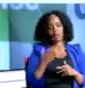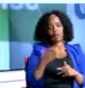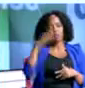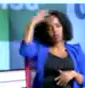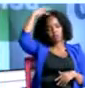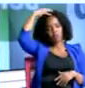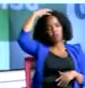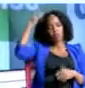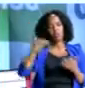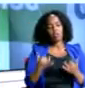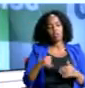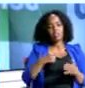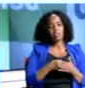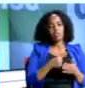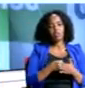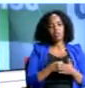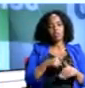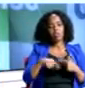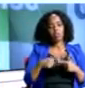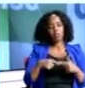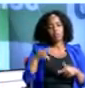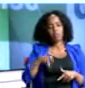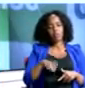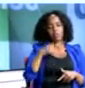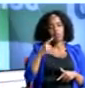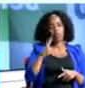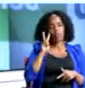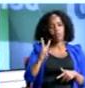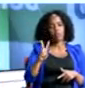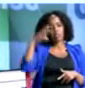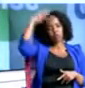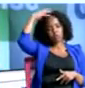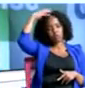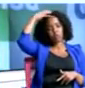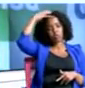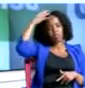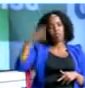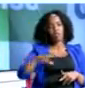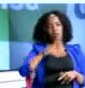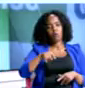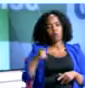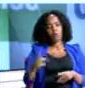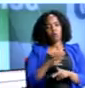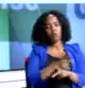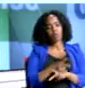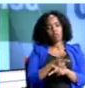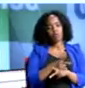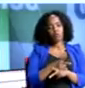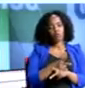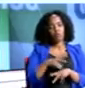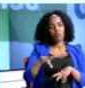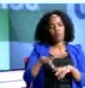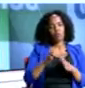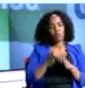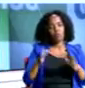mutumatin sana halan chimsani jimun barbaas sada. Ika gama lachutin gama mutumatinis gama ummatanis ofi gama gudda adim suni